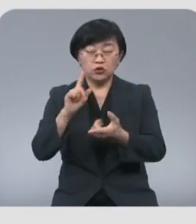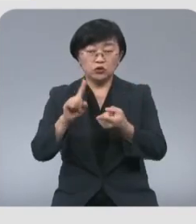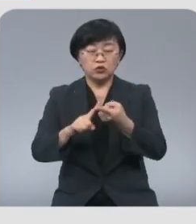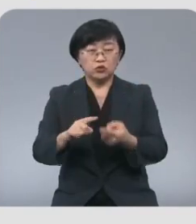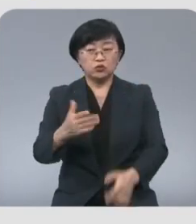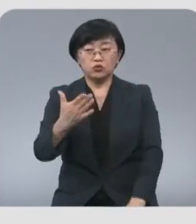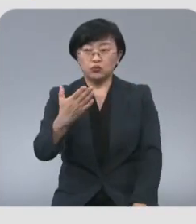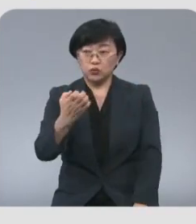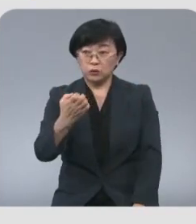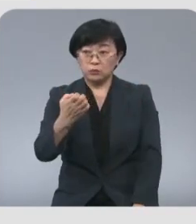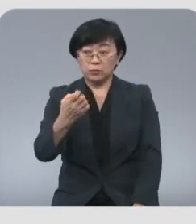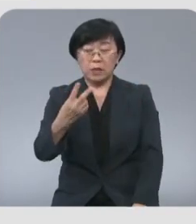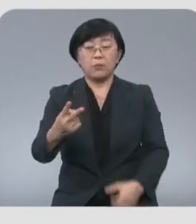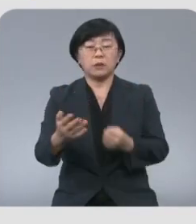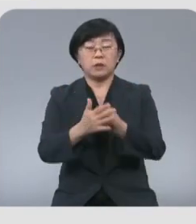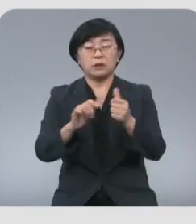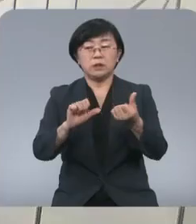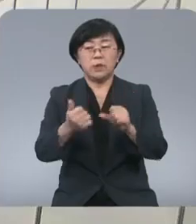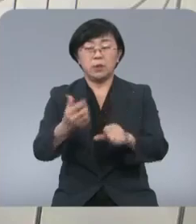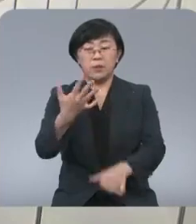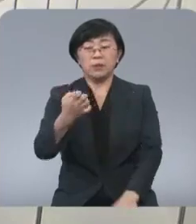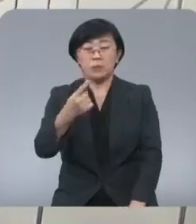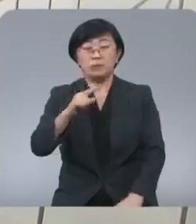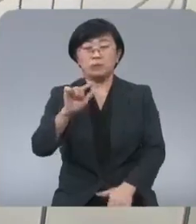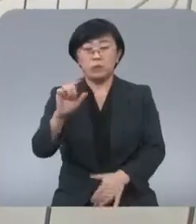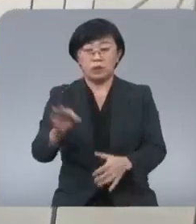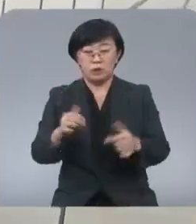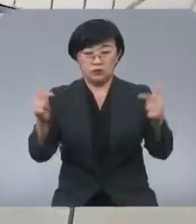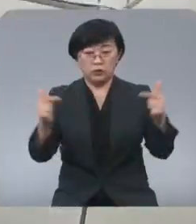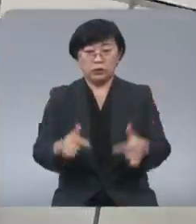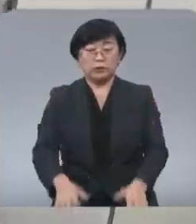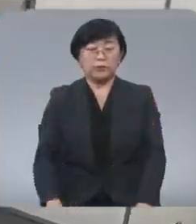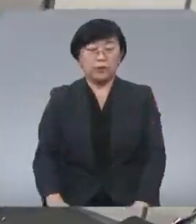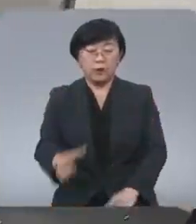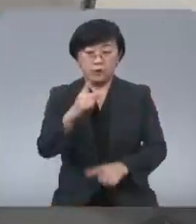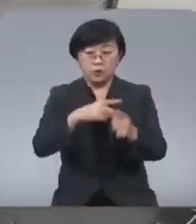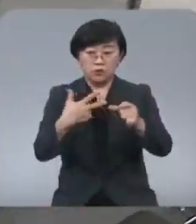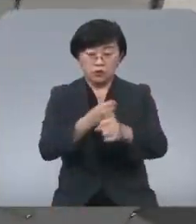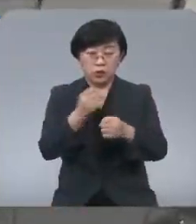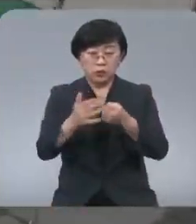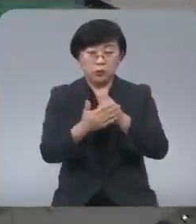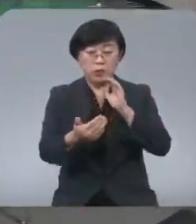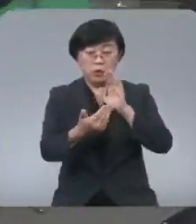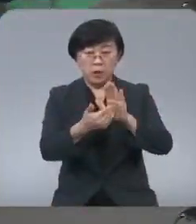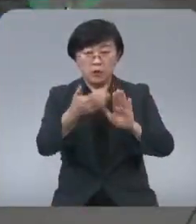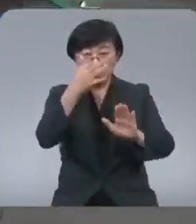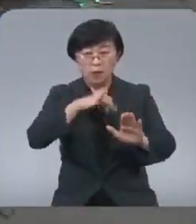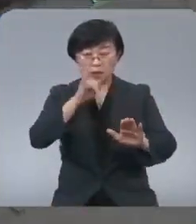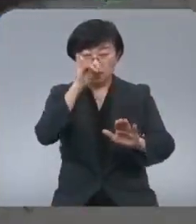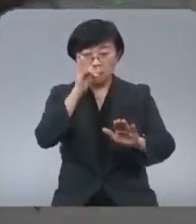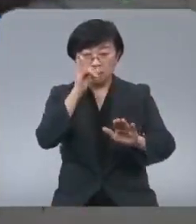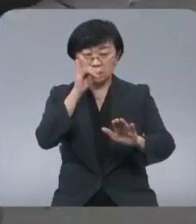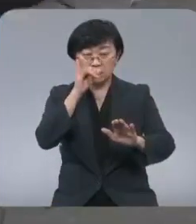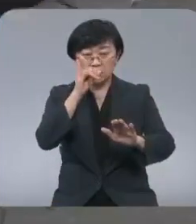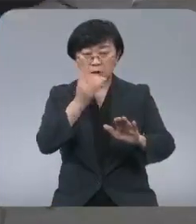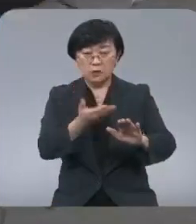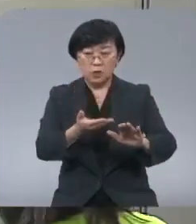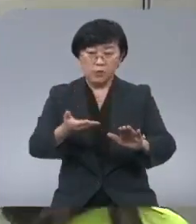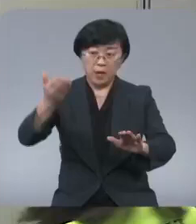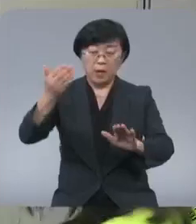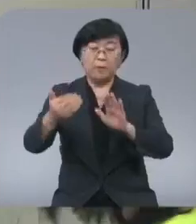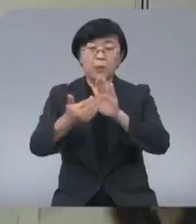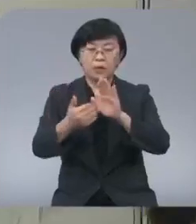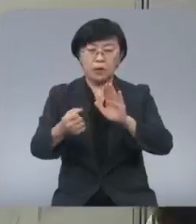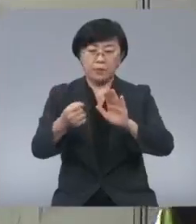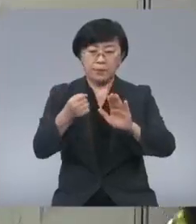사망률은 81% 낮았습니다. 부스터를 맞게 되면 예방 효과가 높았던 시점 정도까지 올려주는 것 같아요.